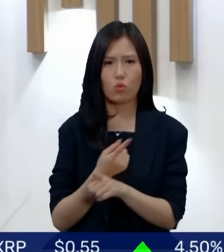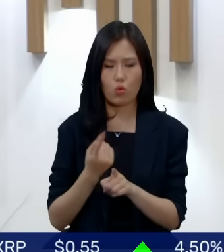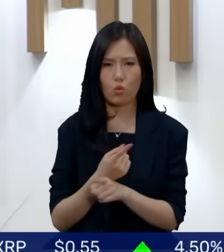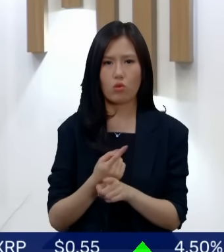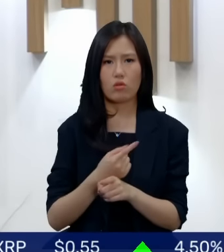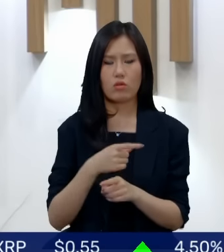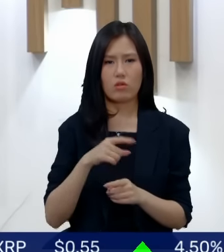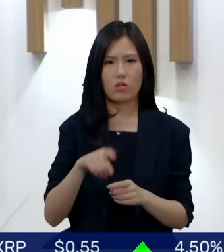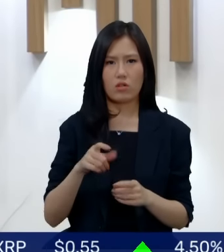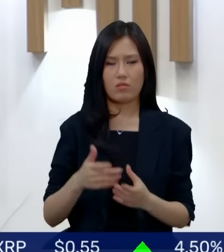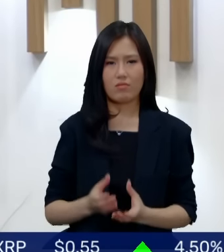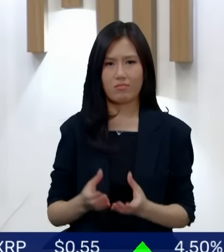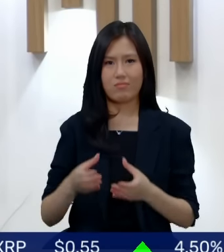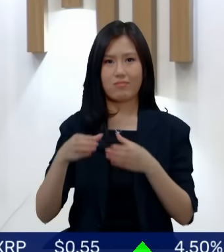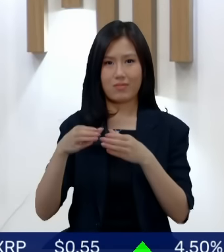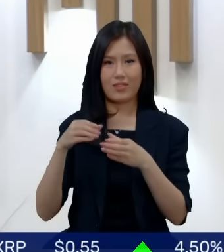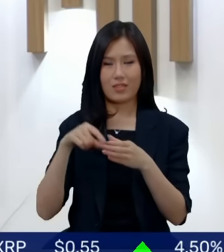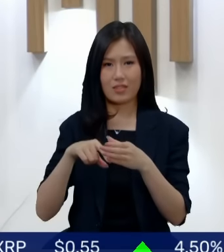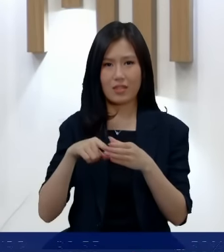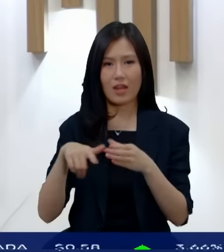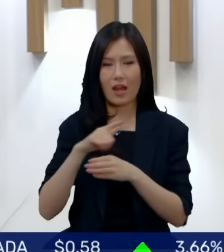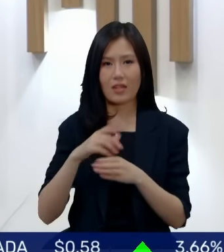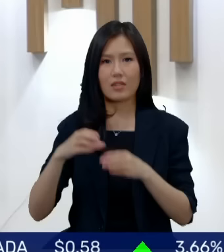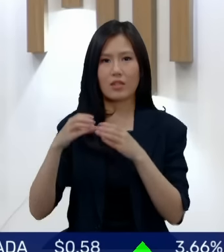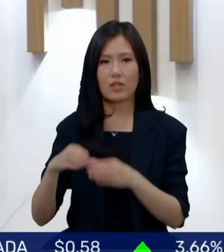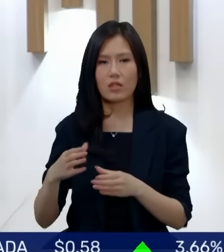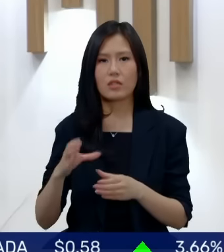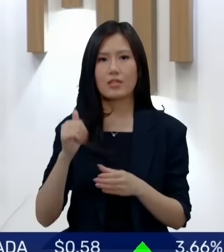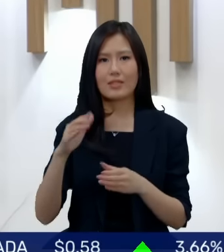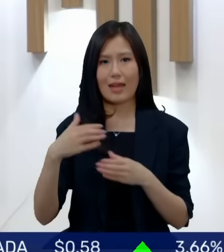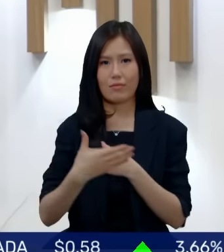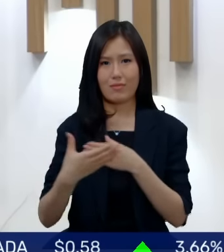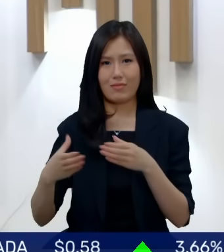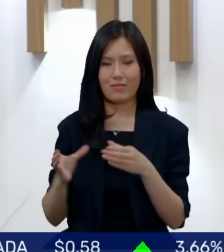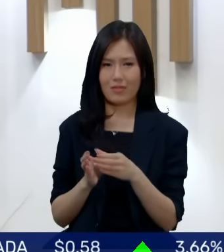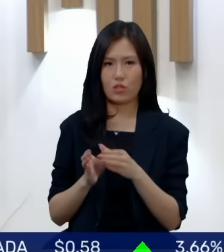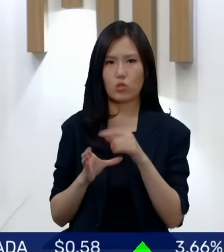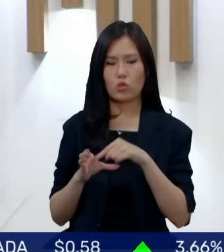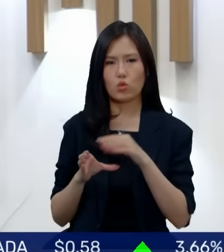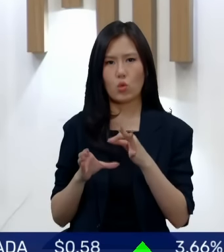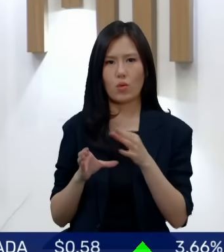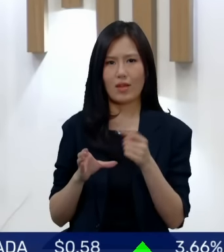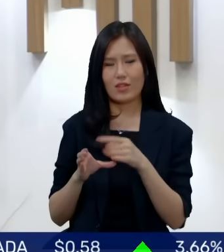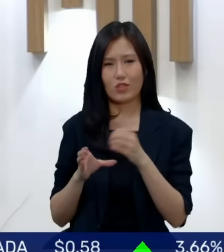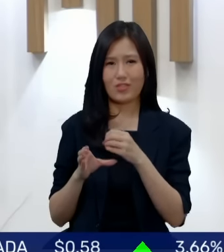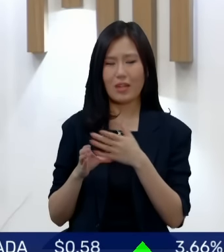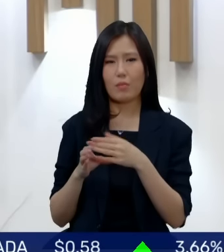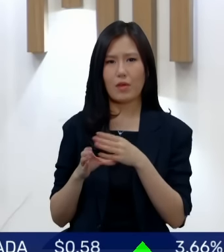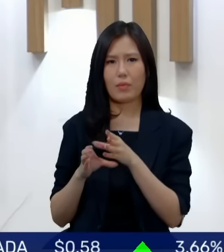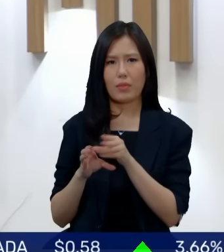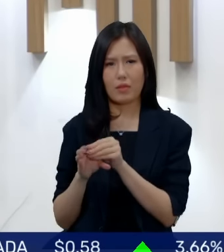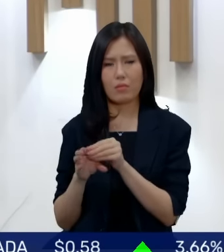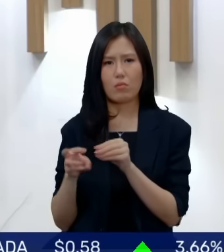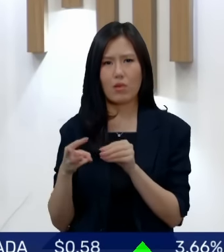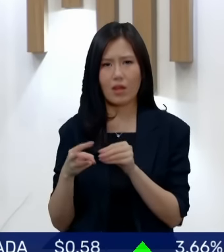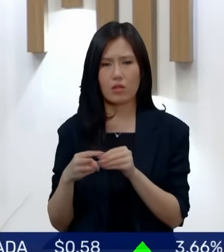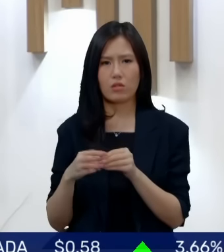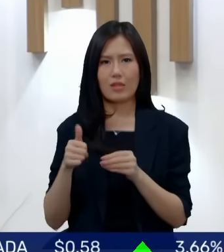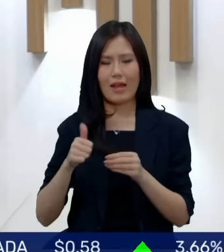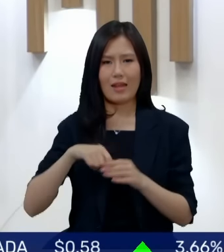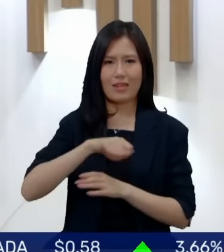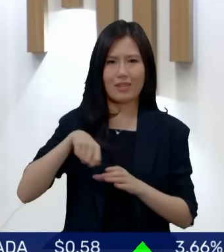байрлуулахдаа одоо шатдаггүй материалаар хийгдсэн савны байрлуулахгүй байна. А бэхлэхгүй байна. За дараагийн дугаарт